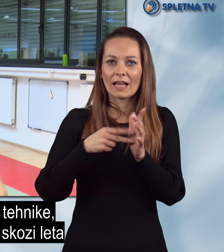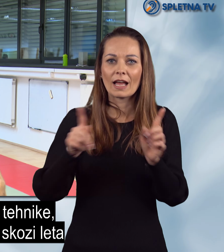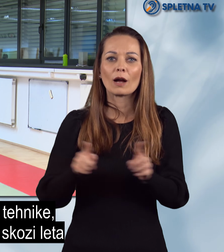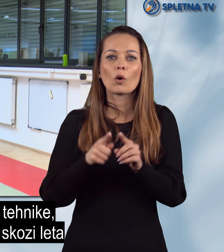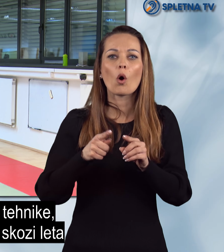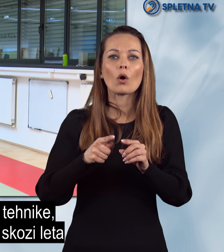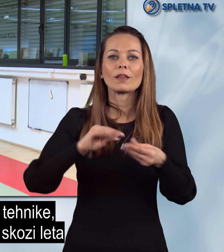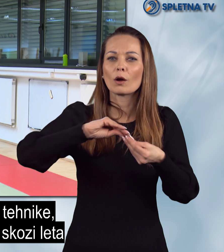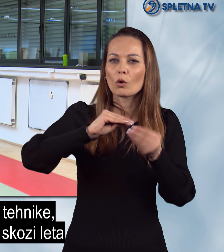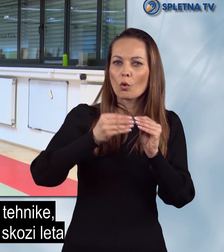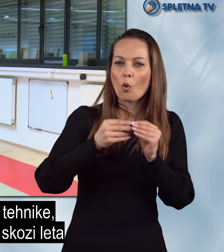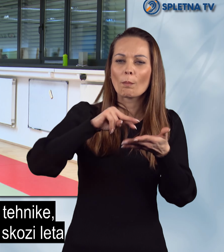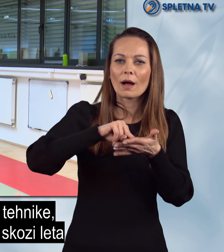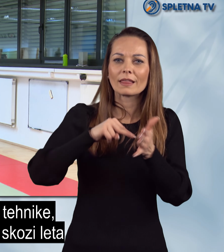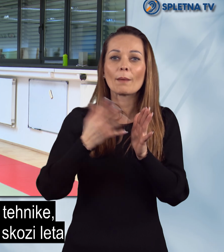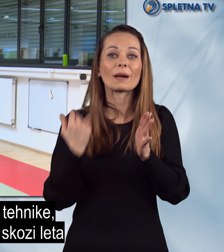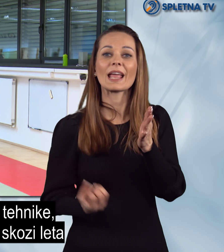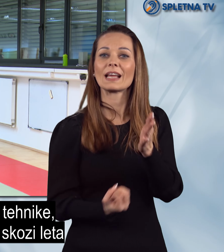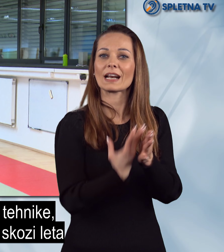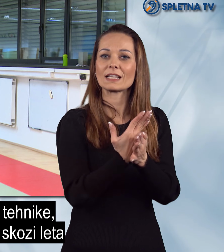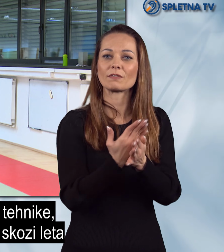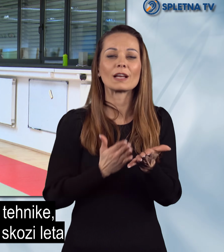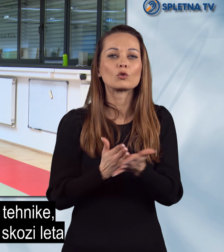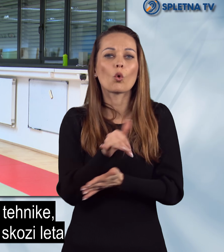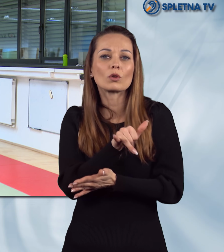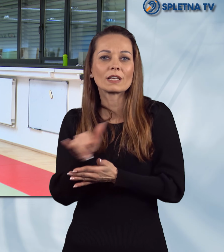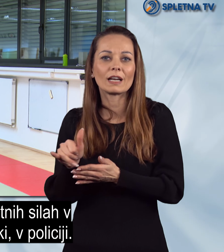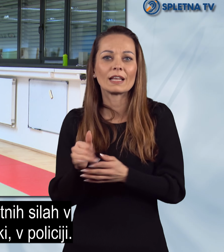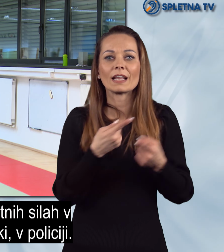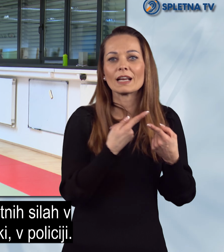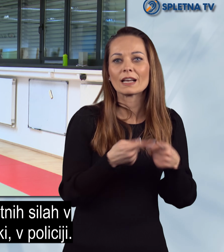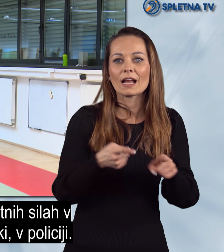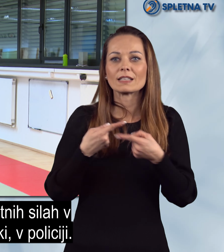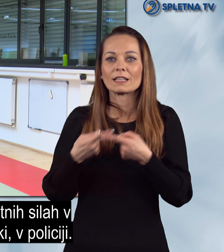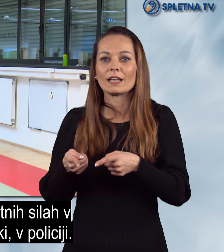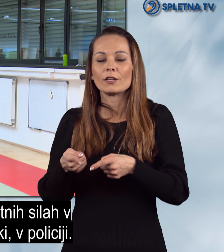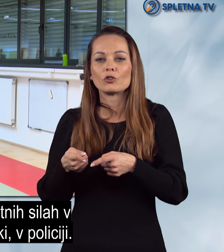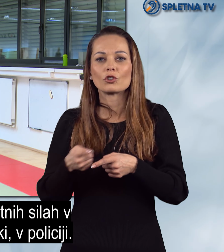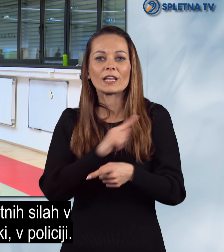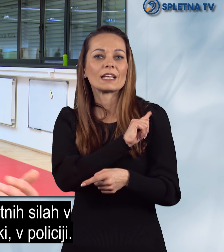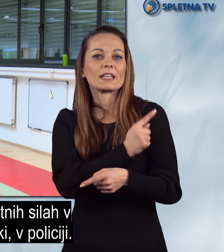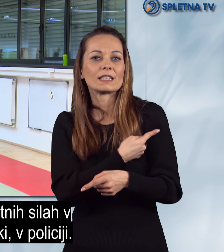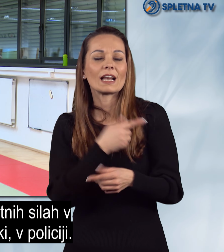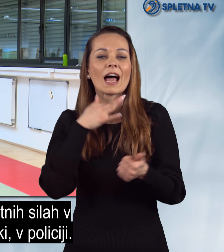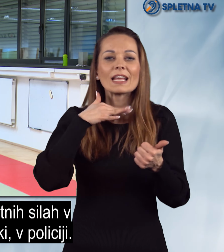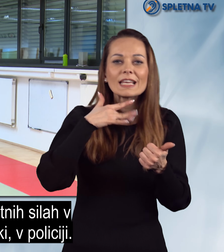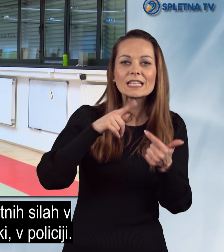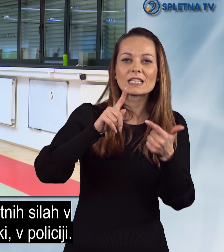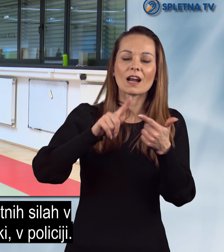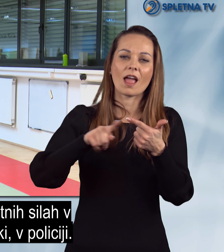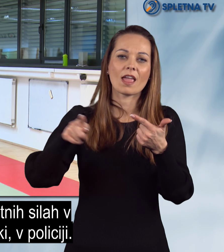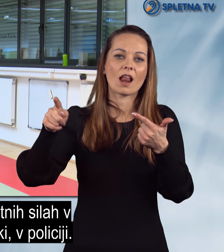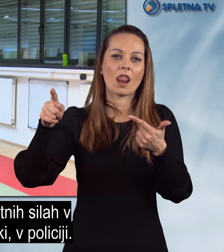take kombat tehnike, ki so jih razvili skozi leta v raznih varnostnih silah, v Izraelu,